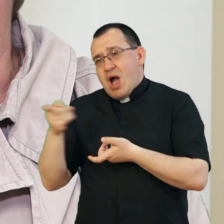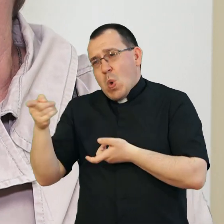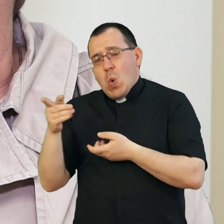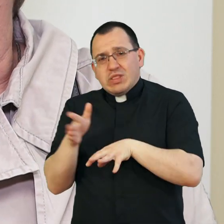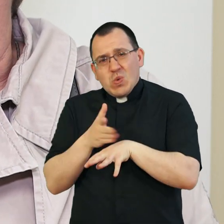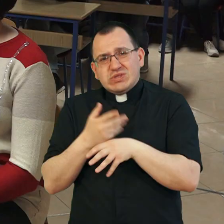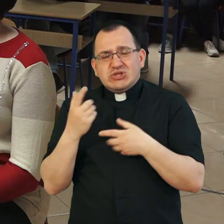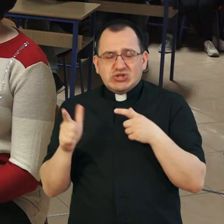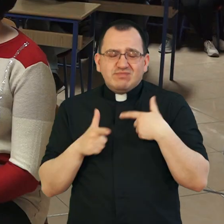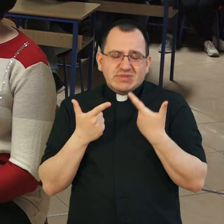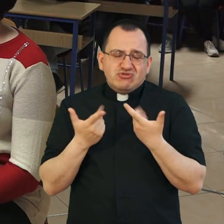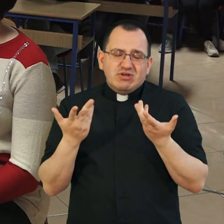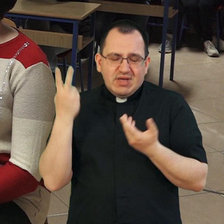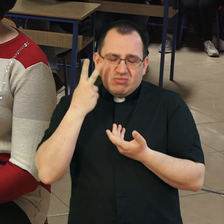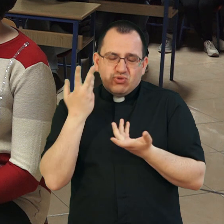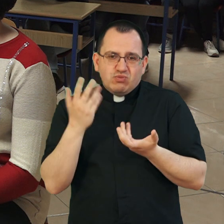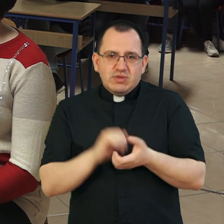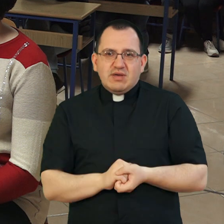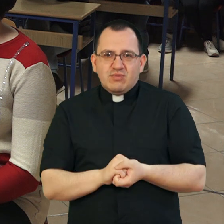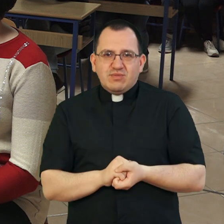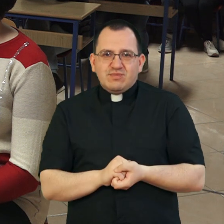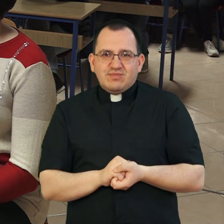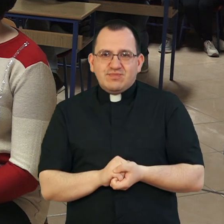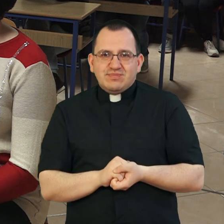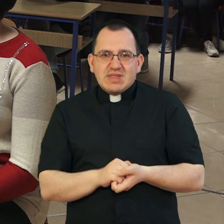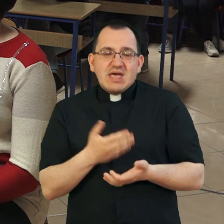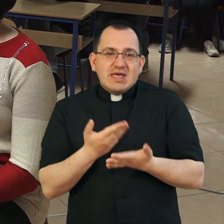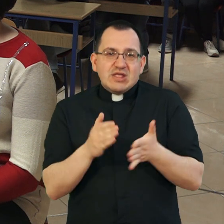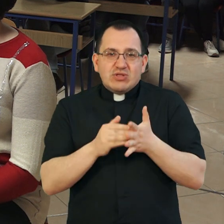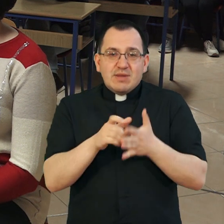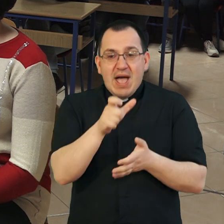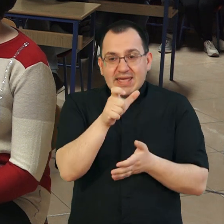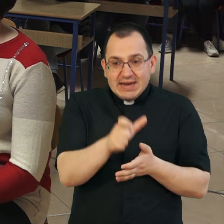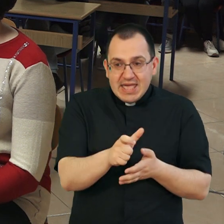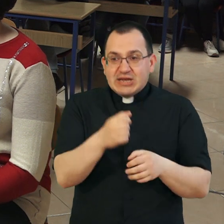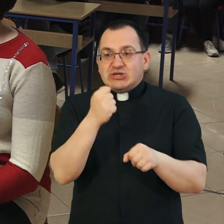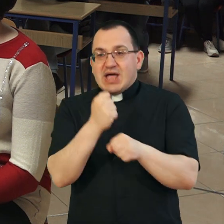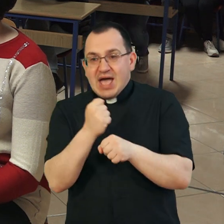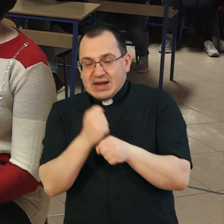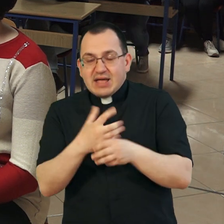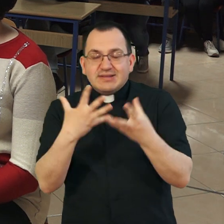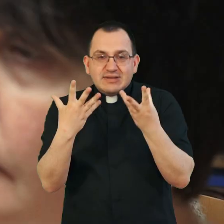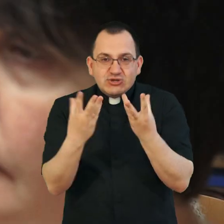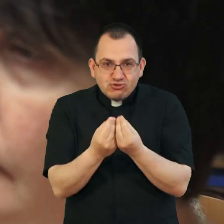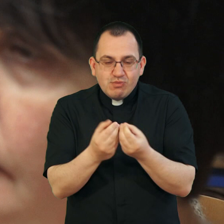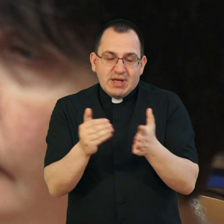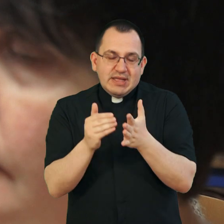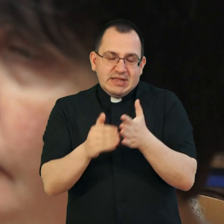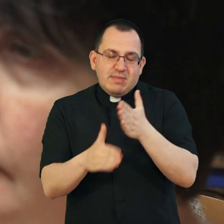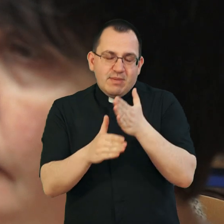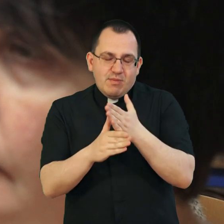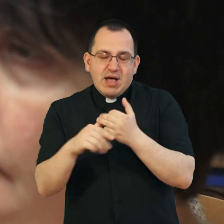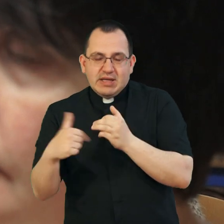to i kako je to, što su riječi bez djela. Ništa, znači moramo raditi, moramo pomagati jedni drugima, činiti